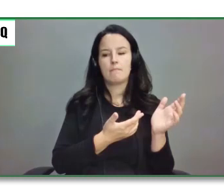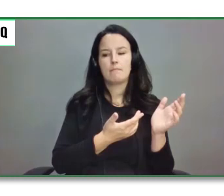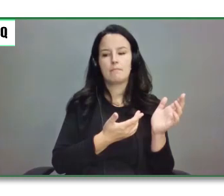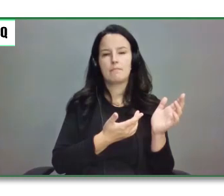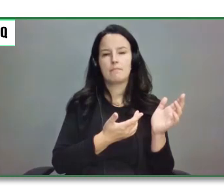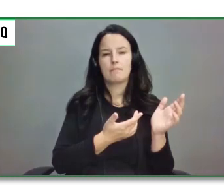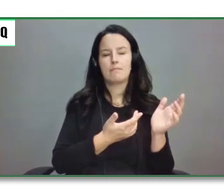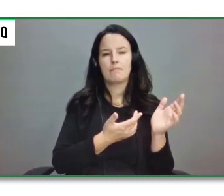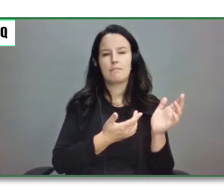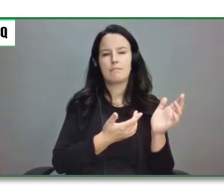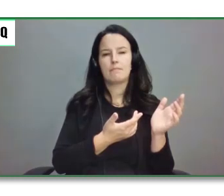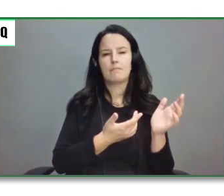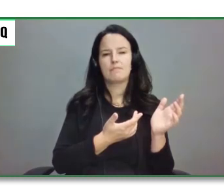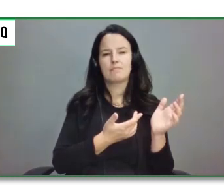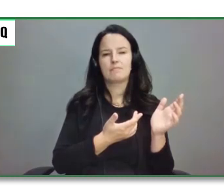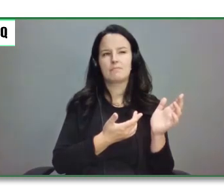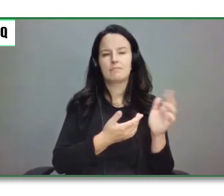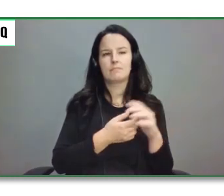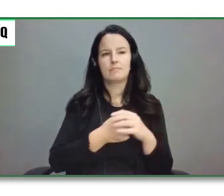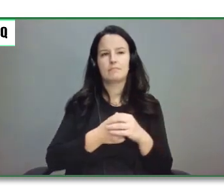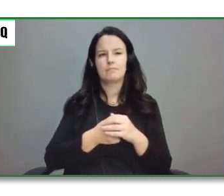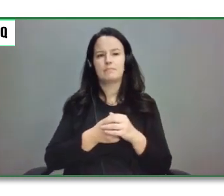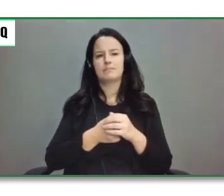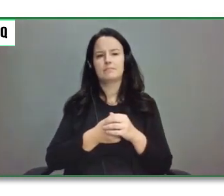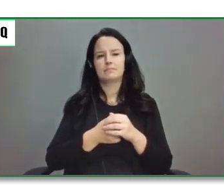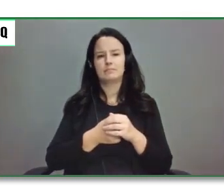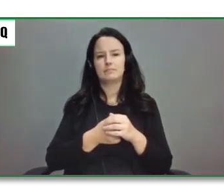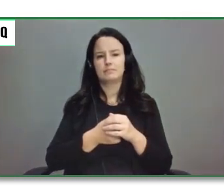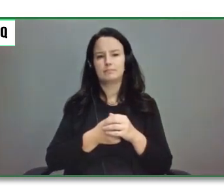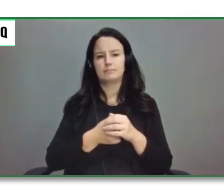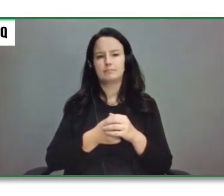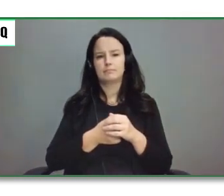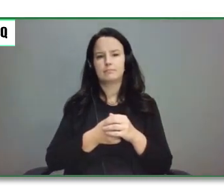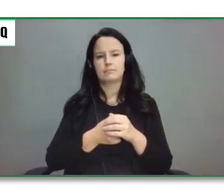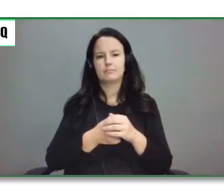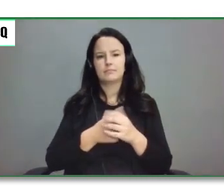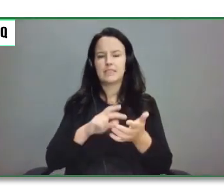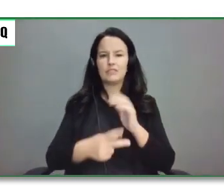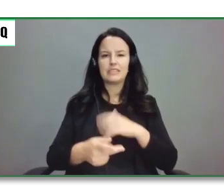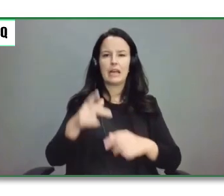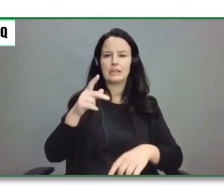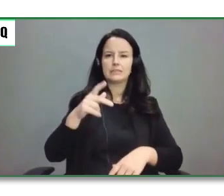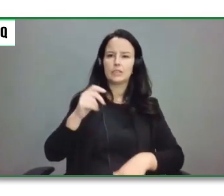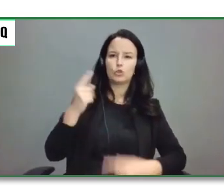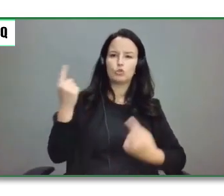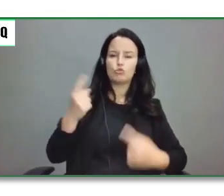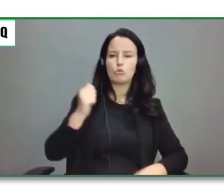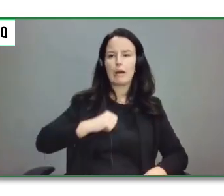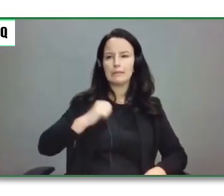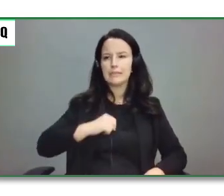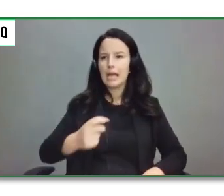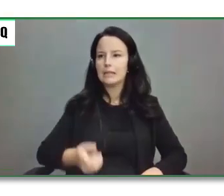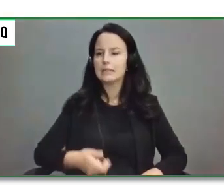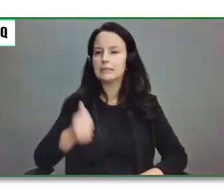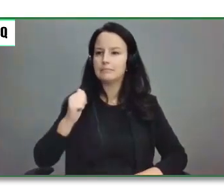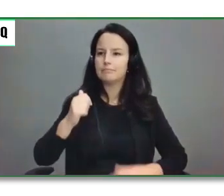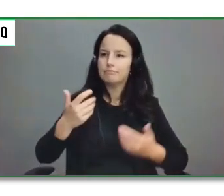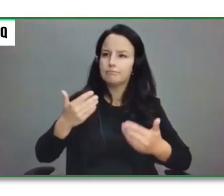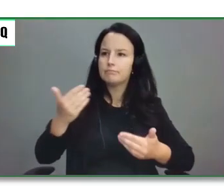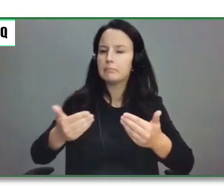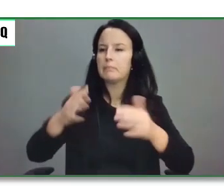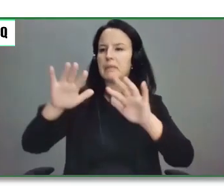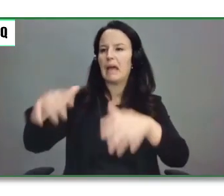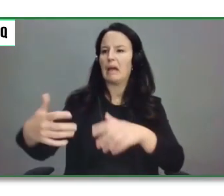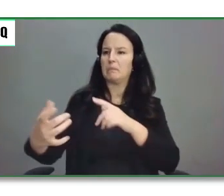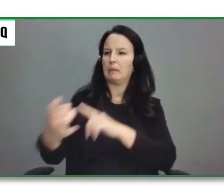C'est incroyable qu'on ne puisse pas tenter les choses sans se faire critiquer. Alors, Cécile Bull a été